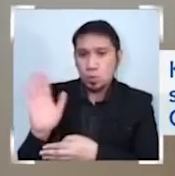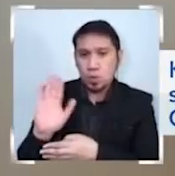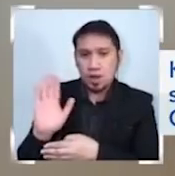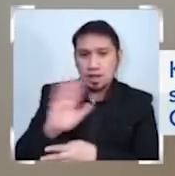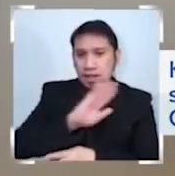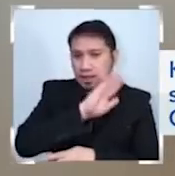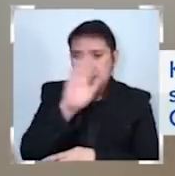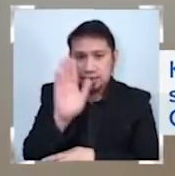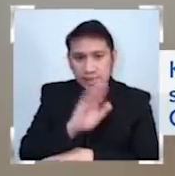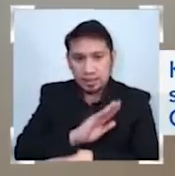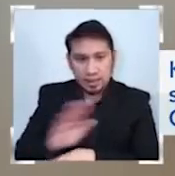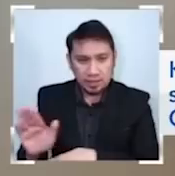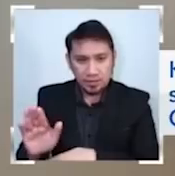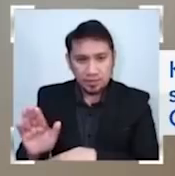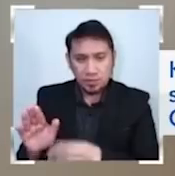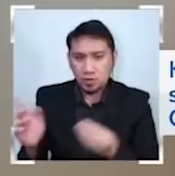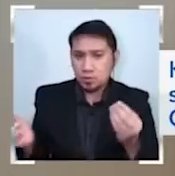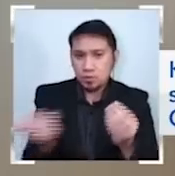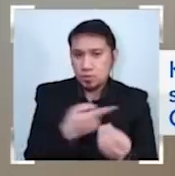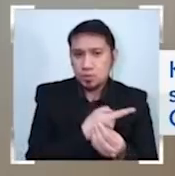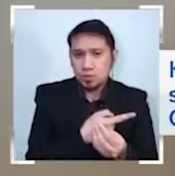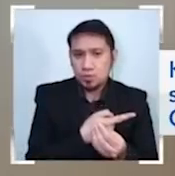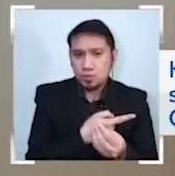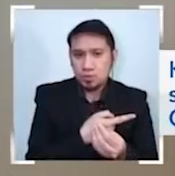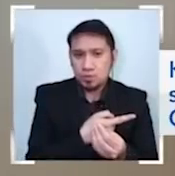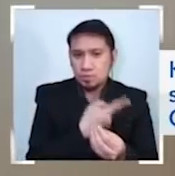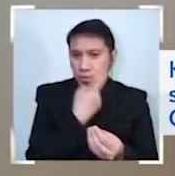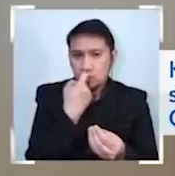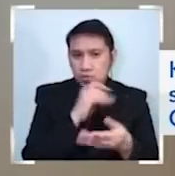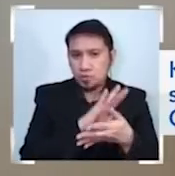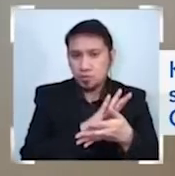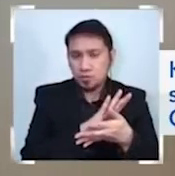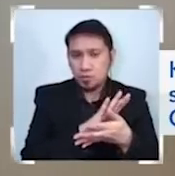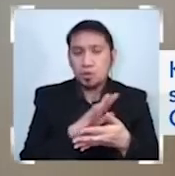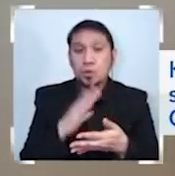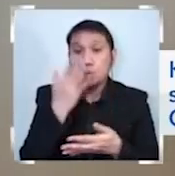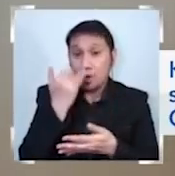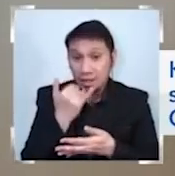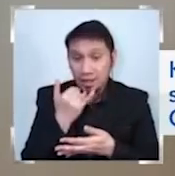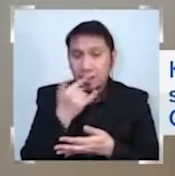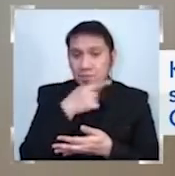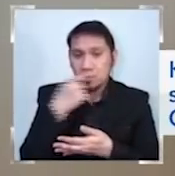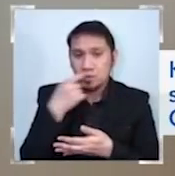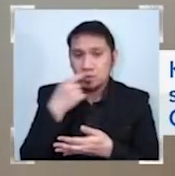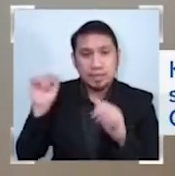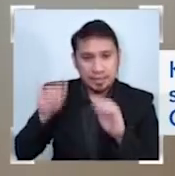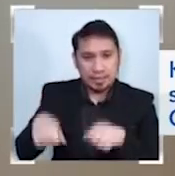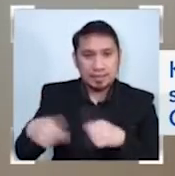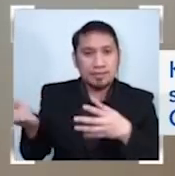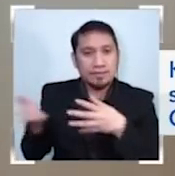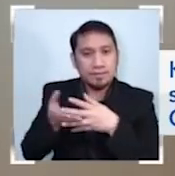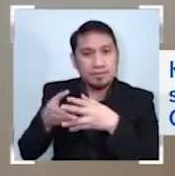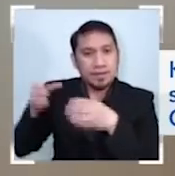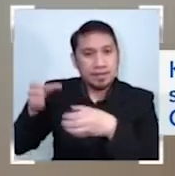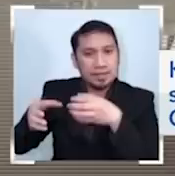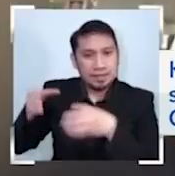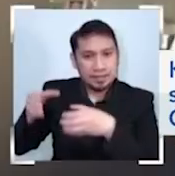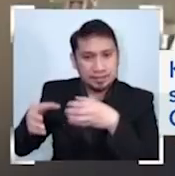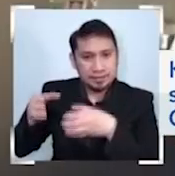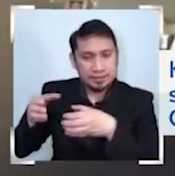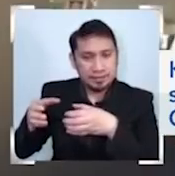do a similar act in the future, and because they will face charges definitely if it so